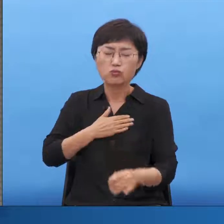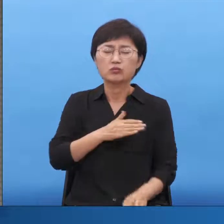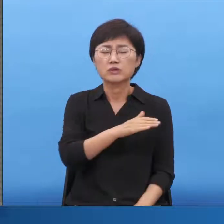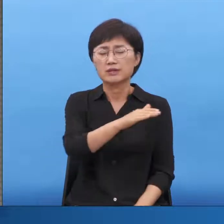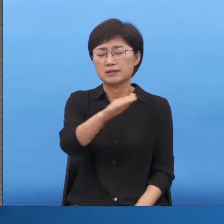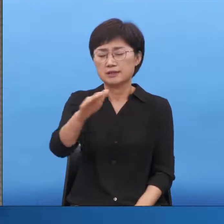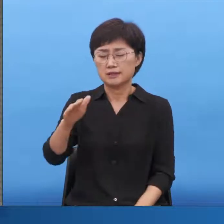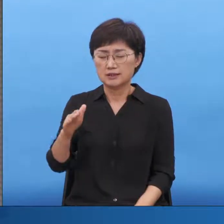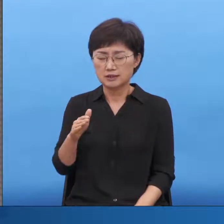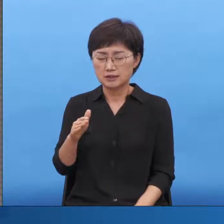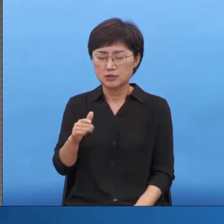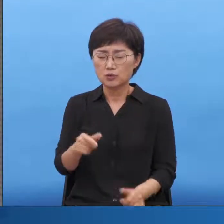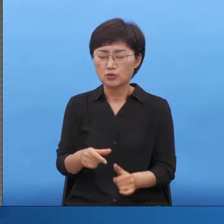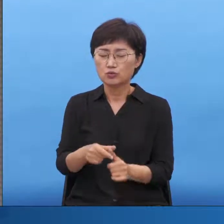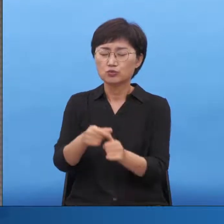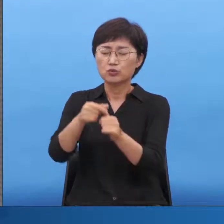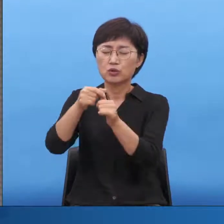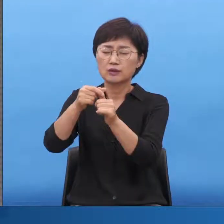하옵소서.